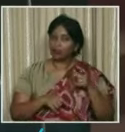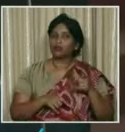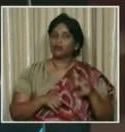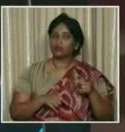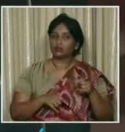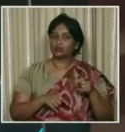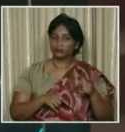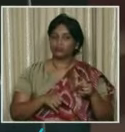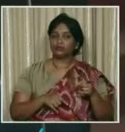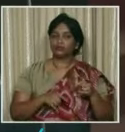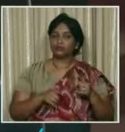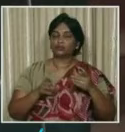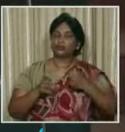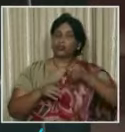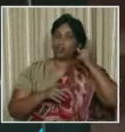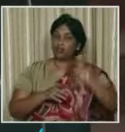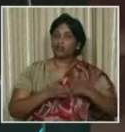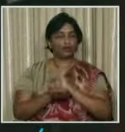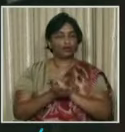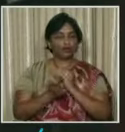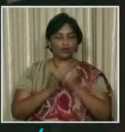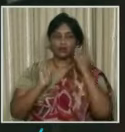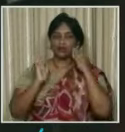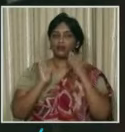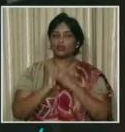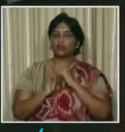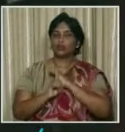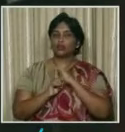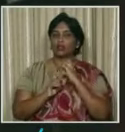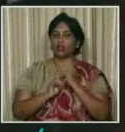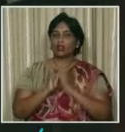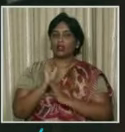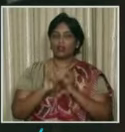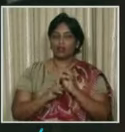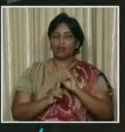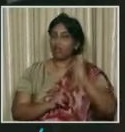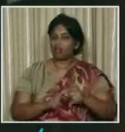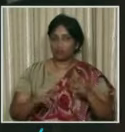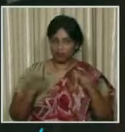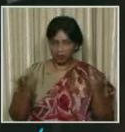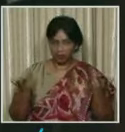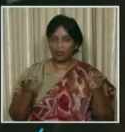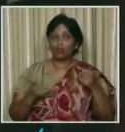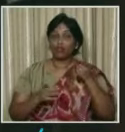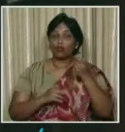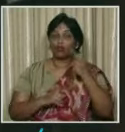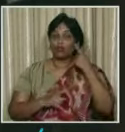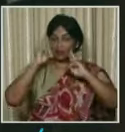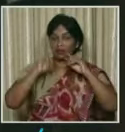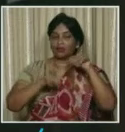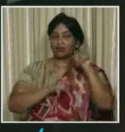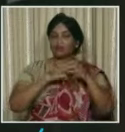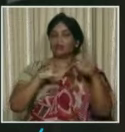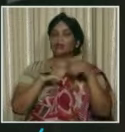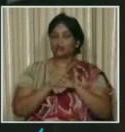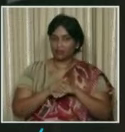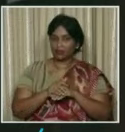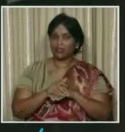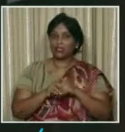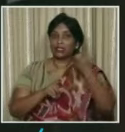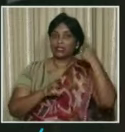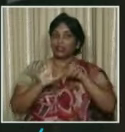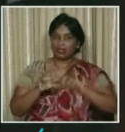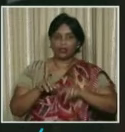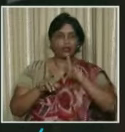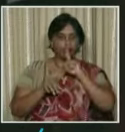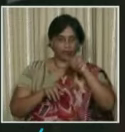ඇතිවත් ඒකට ආවරණ අනුමැතියක් ලැබිලා තියෙනවා කියලා සංස්කෘතික කැමැතුමා කිව්වා අනුමැතියක් නැහැ කියලා. එතකොට මේ මුදල් ආභාවිතාව නීති විරෝධී. ඒ නිසා එතුමා අය ඉල්ලා අස්